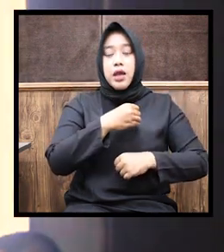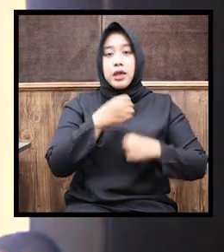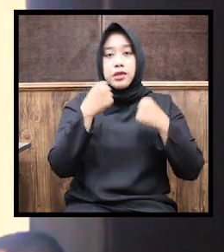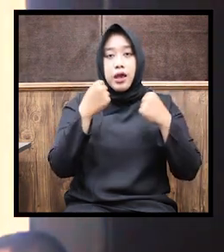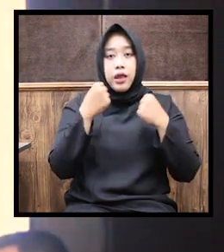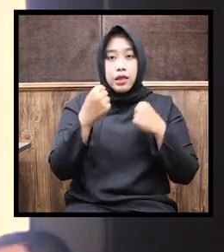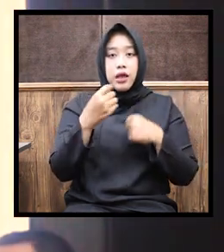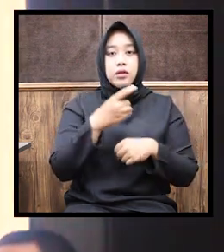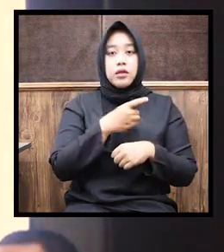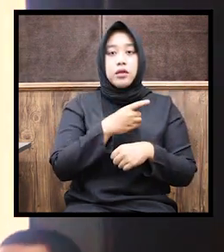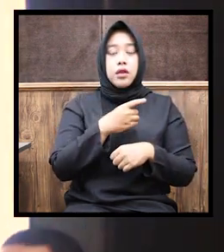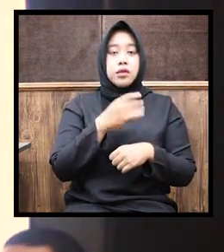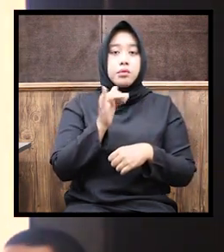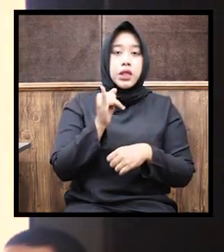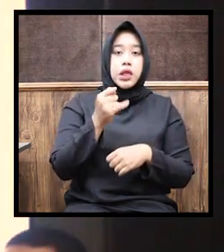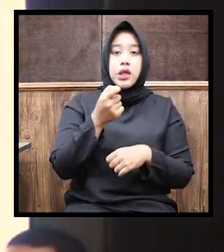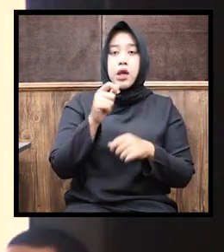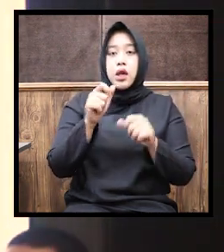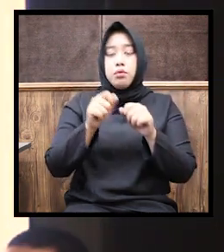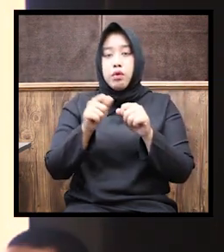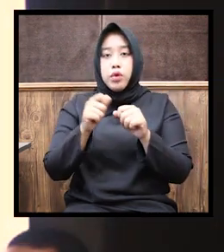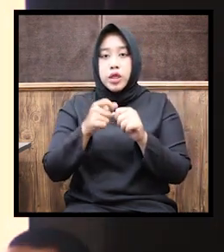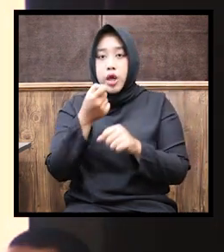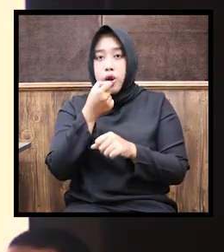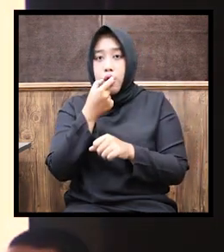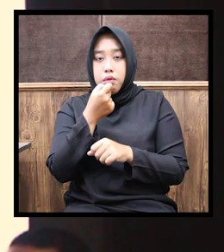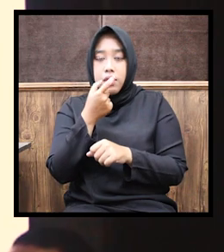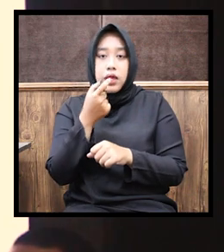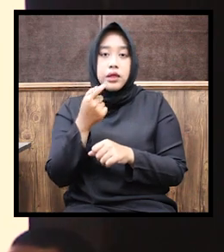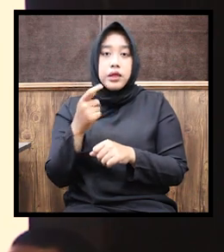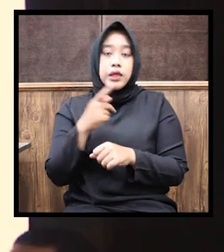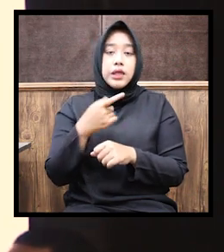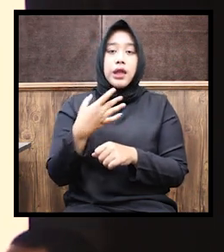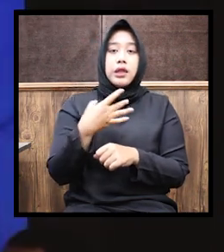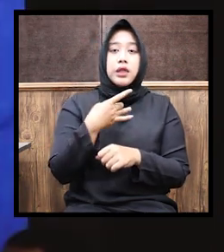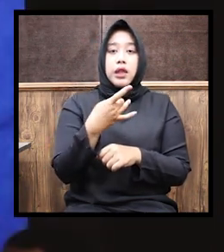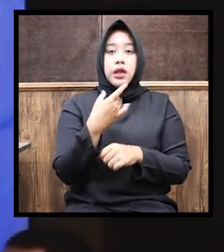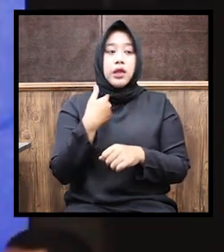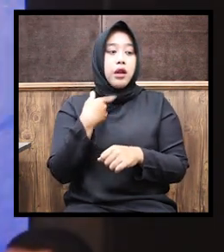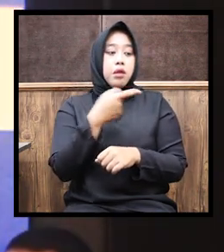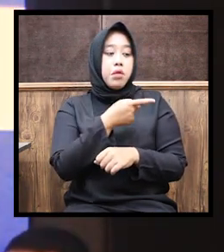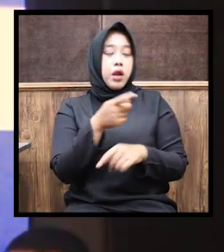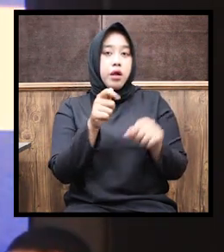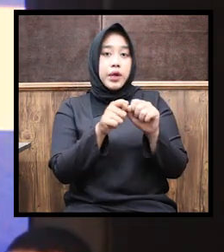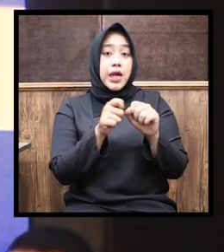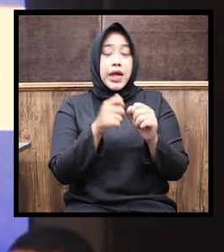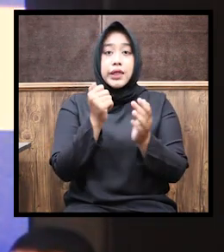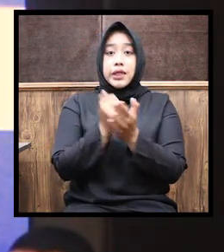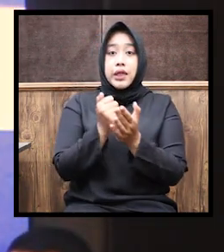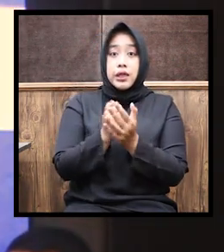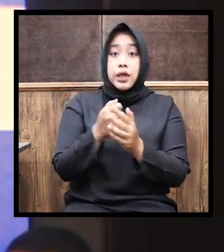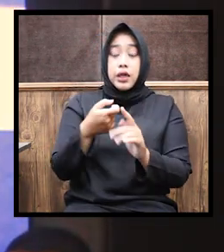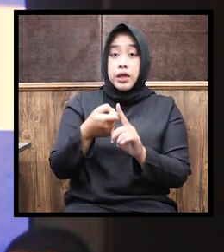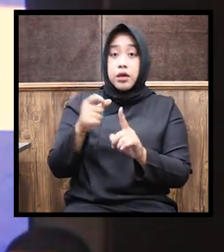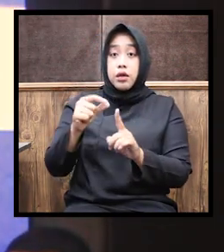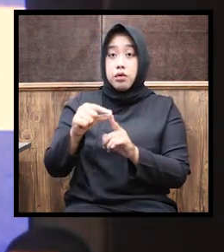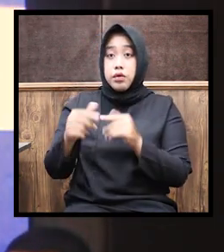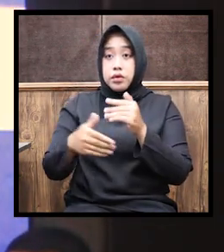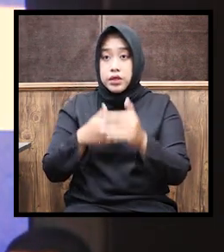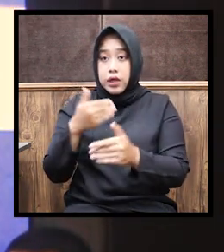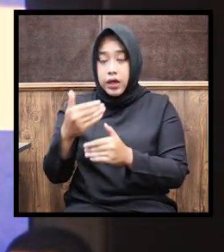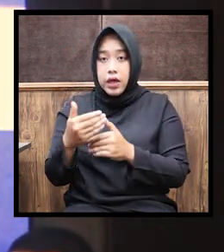obat-obatan seperti itu kita tertarik dari apa yang mereka lakukan ternyata dari perusahaan Itu dia